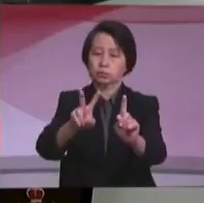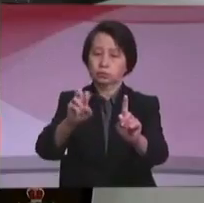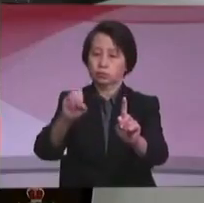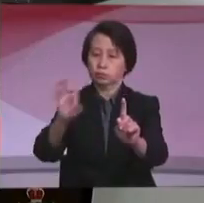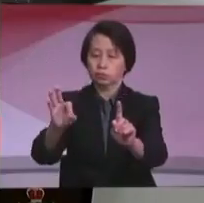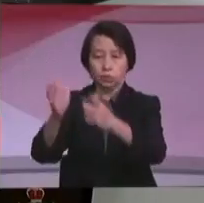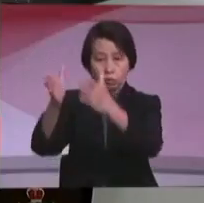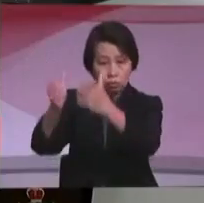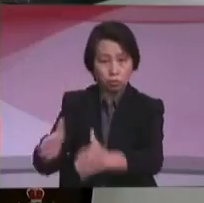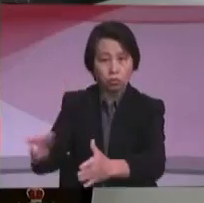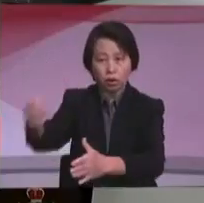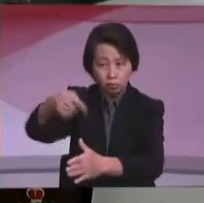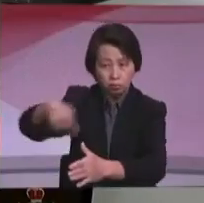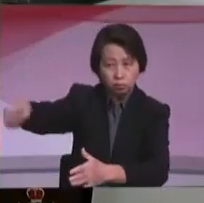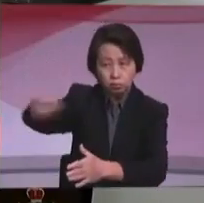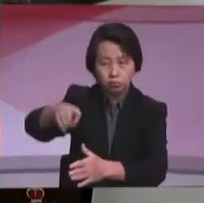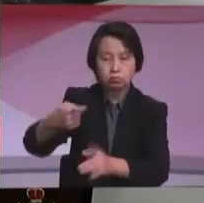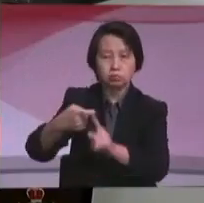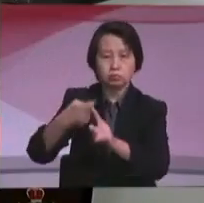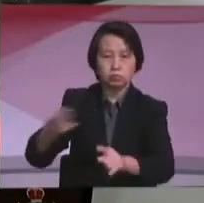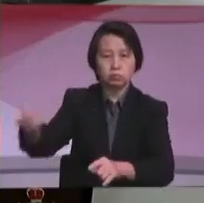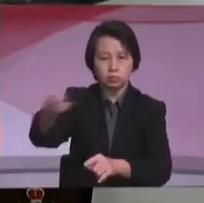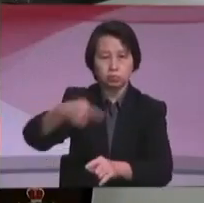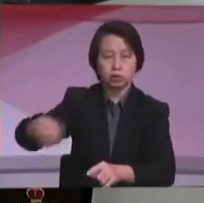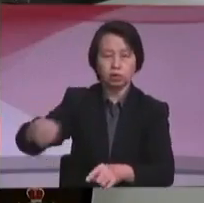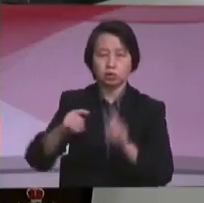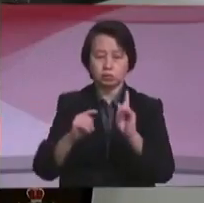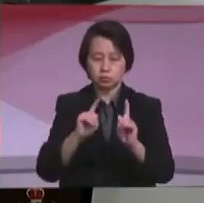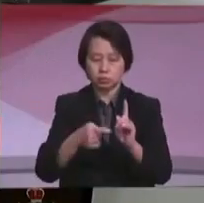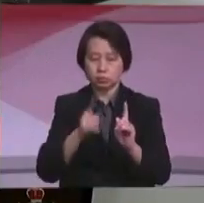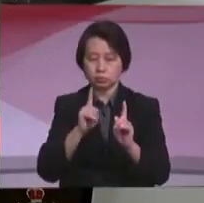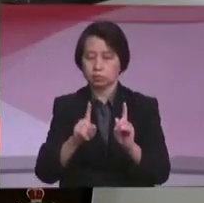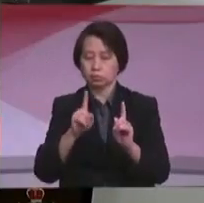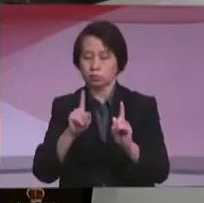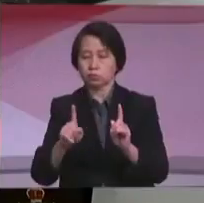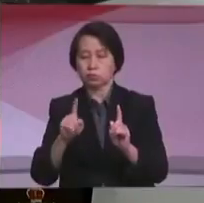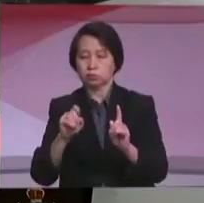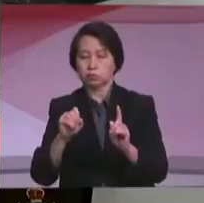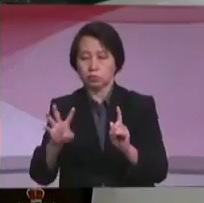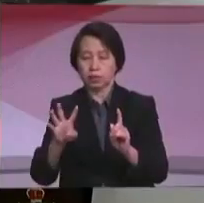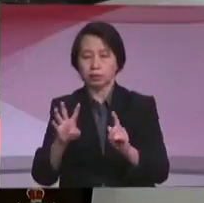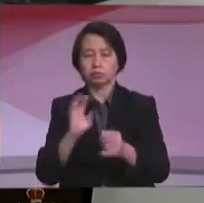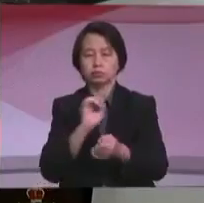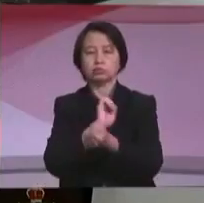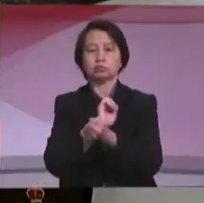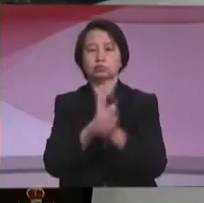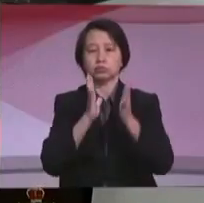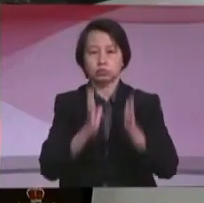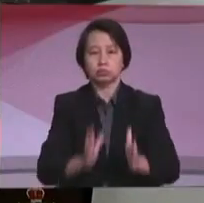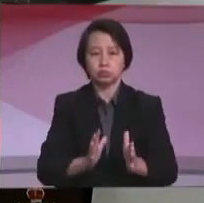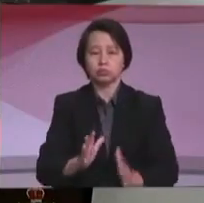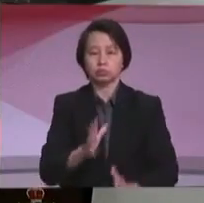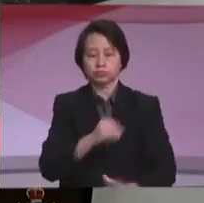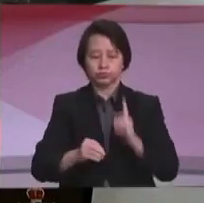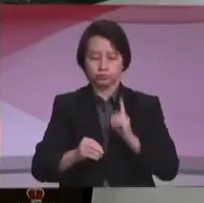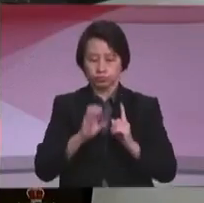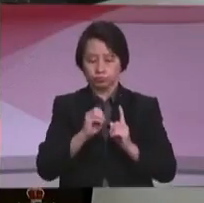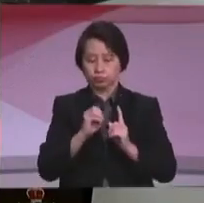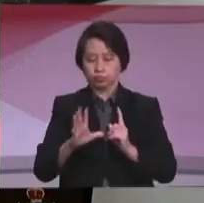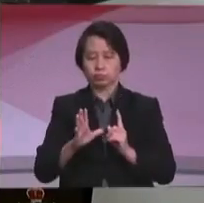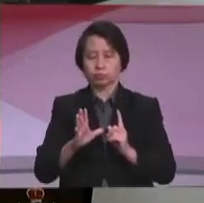1,209 individu yang terdiri daripada 1,104 tahanan dan 105 kaki